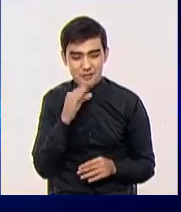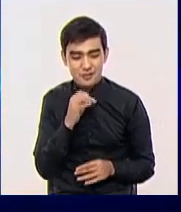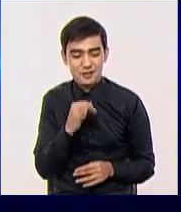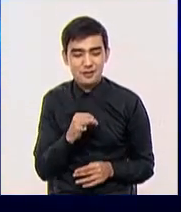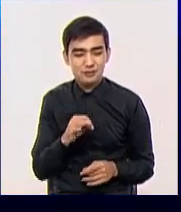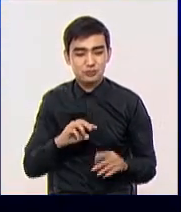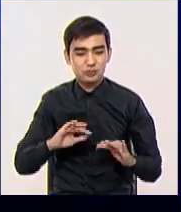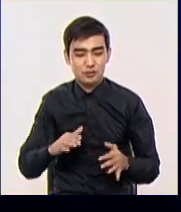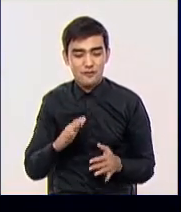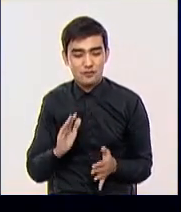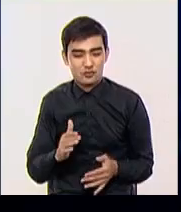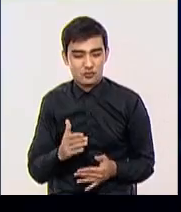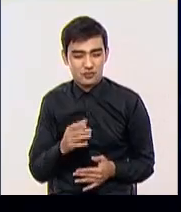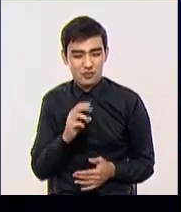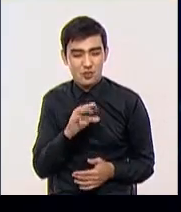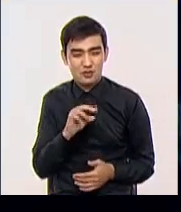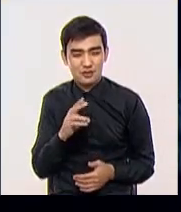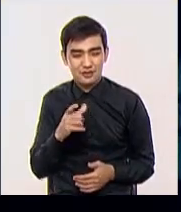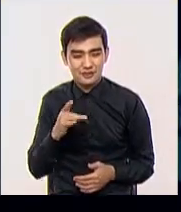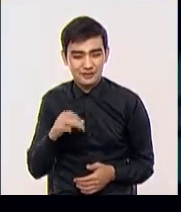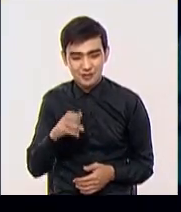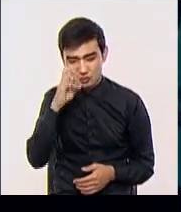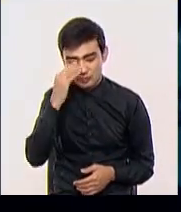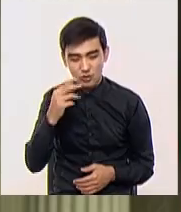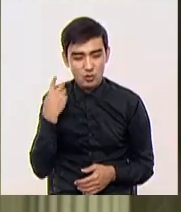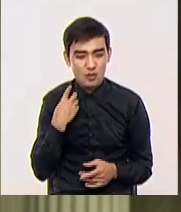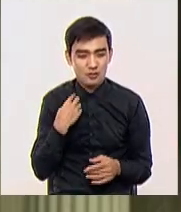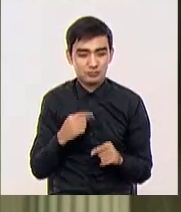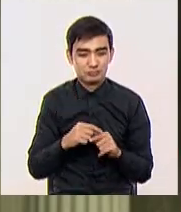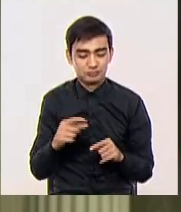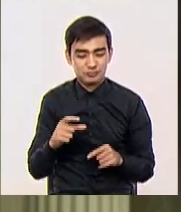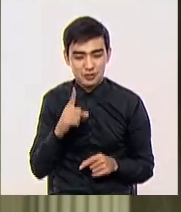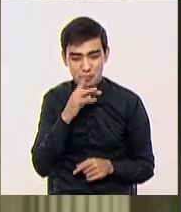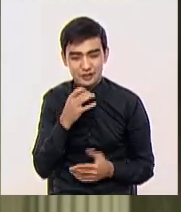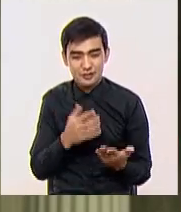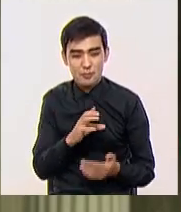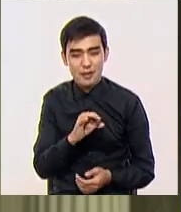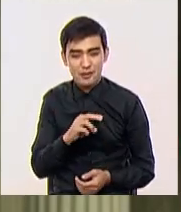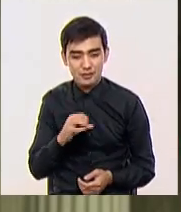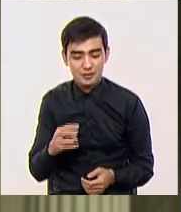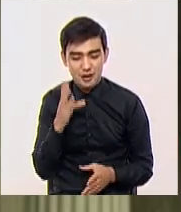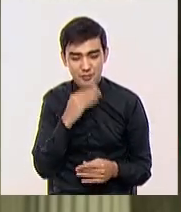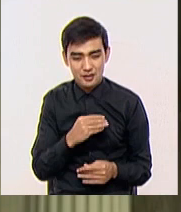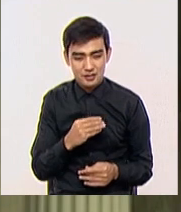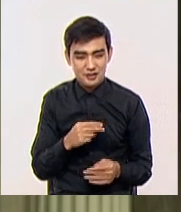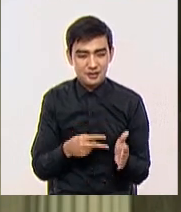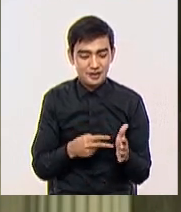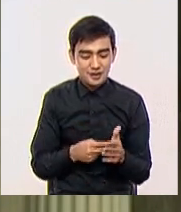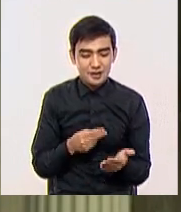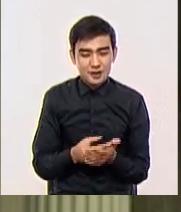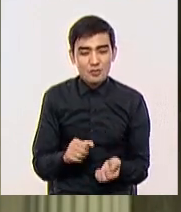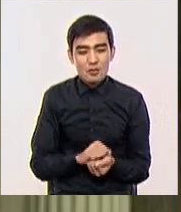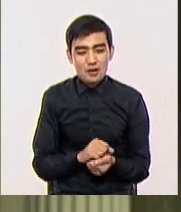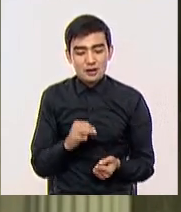том случае, если Конгресс не поднимет потолок госдолга. В частности, Байден заявил, что это подорвет безопасность ценных бумаг